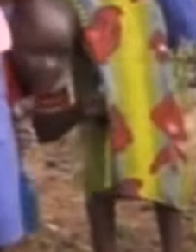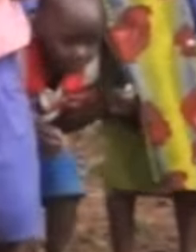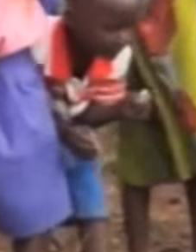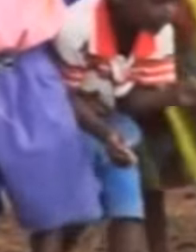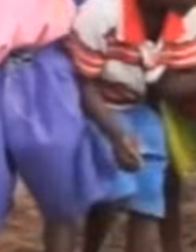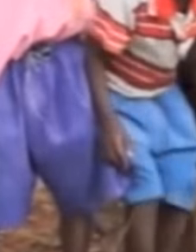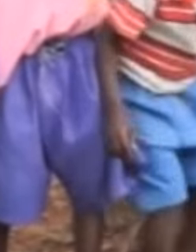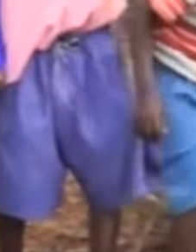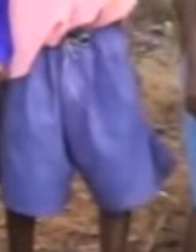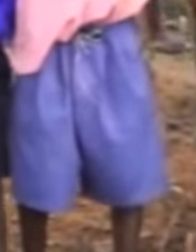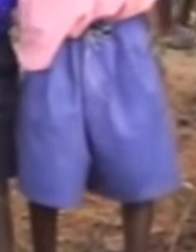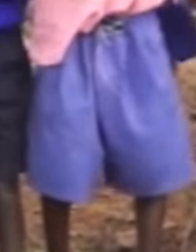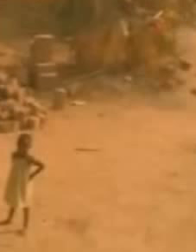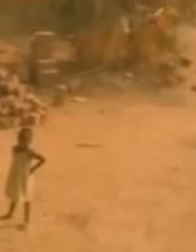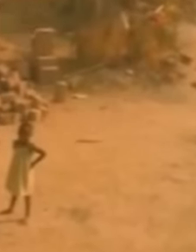유니스! 막 이런데